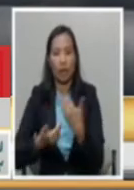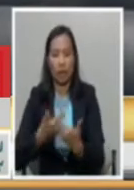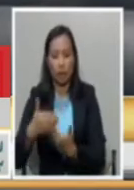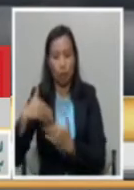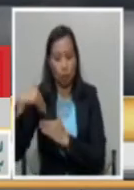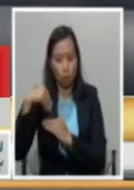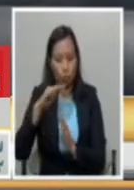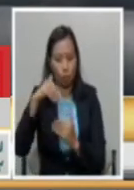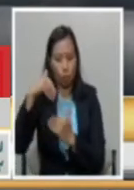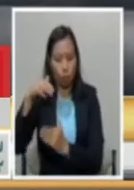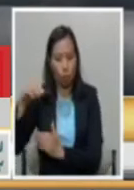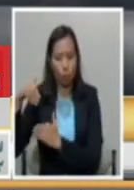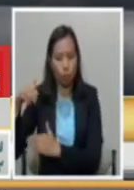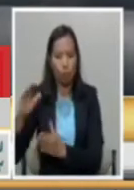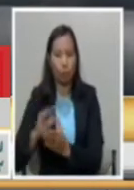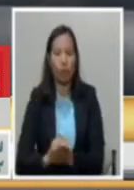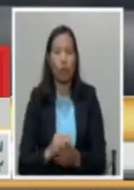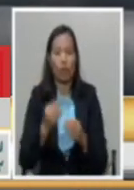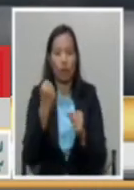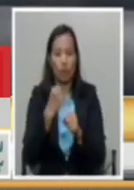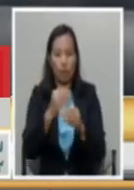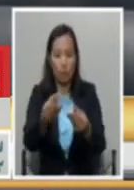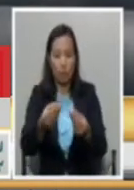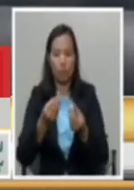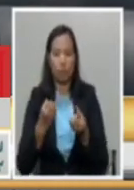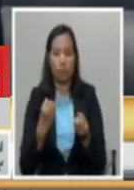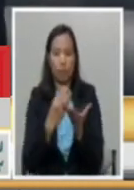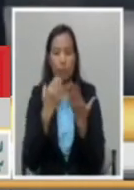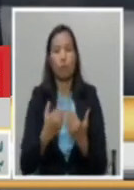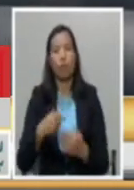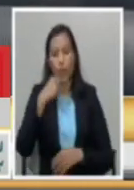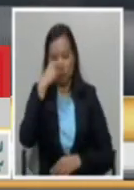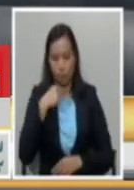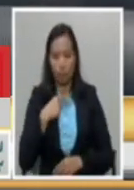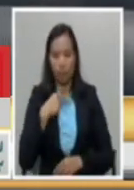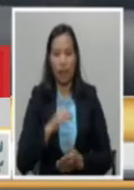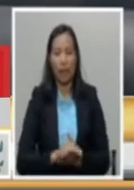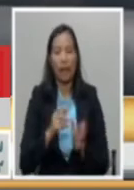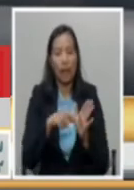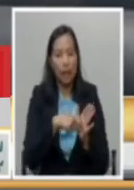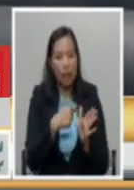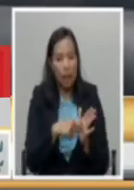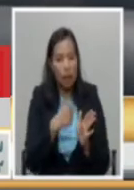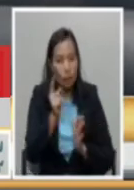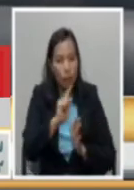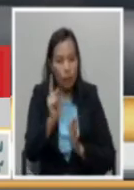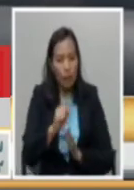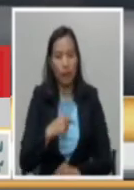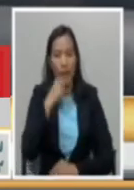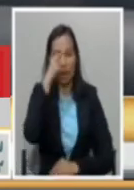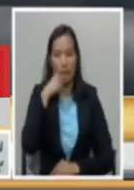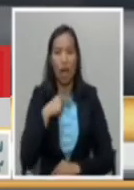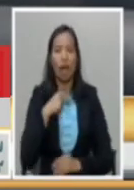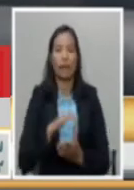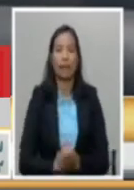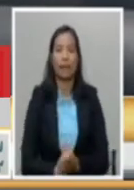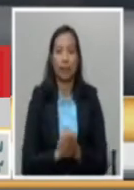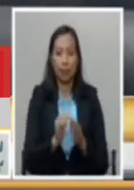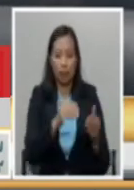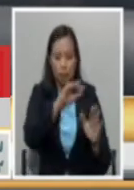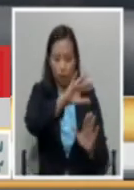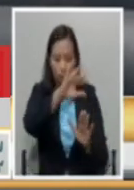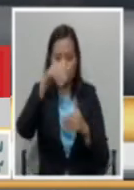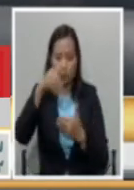มากและก็ส่งผลมาอย่างประเทศไทยเช่นกันเหตุผลเพราะว่าประเทศไทยนั้นเป็นประเทศที่พึ่งพาการส่ง